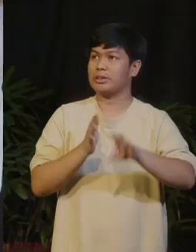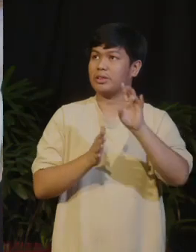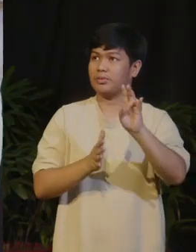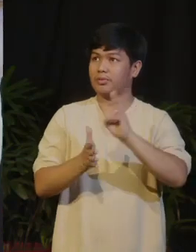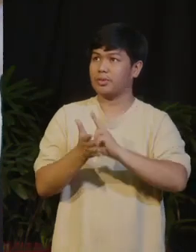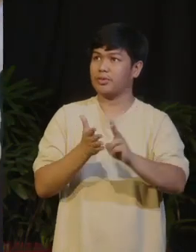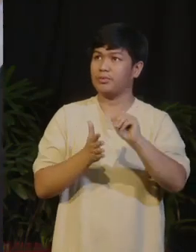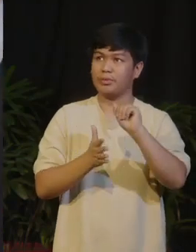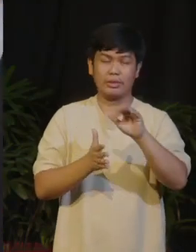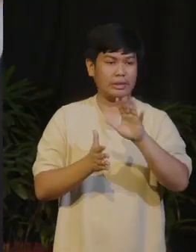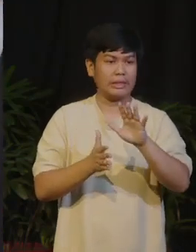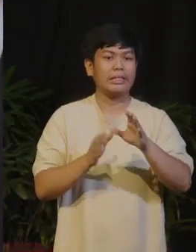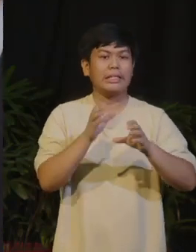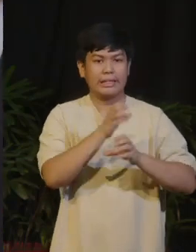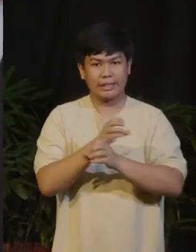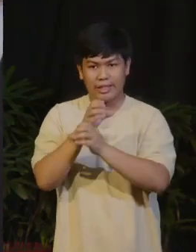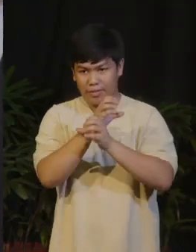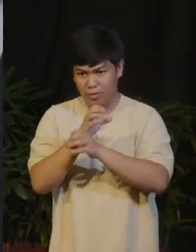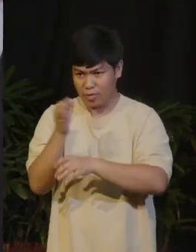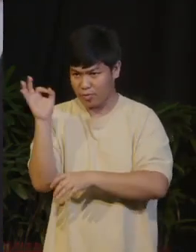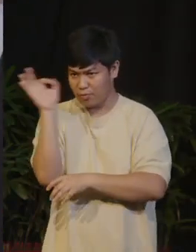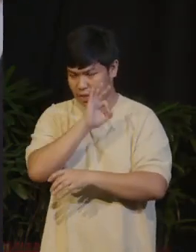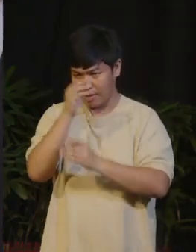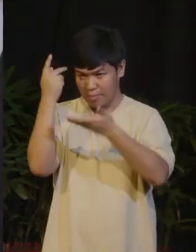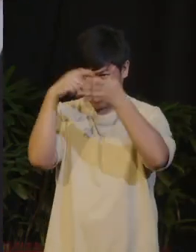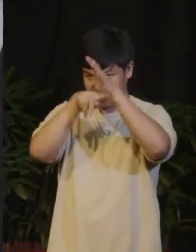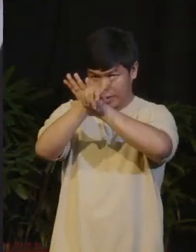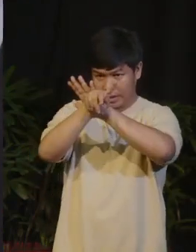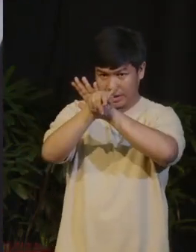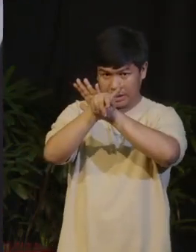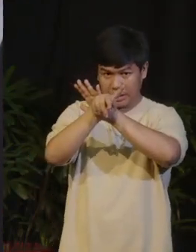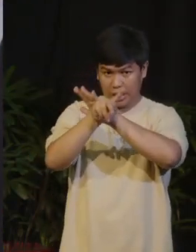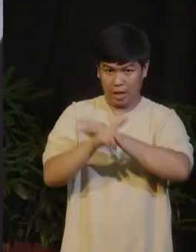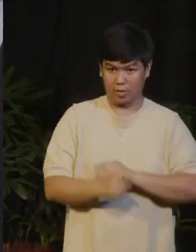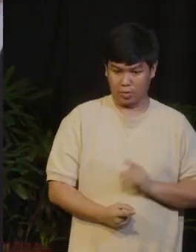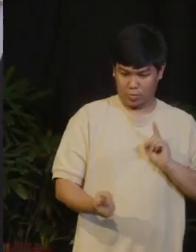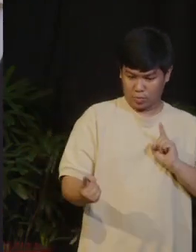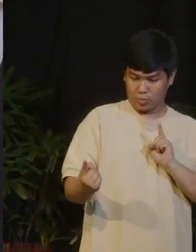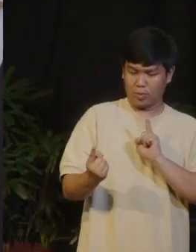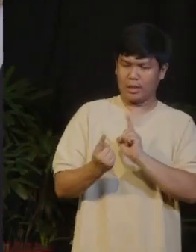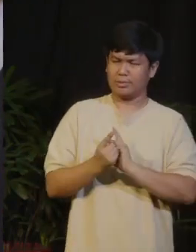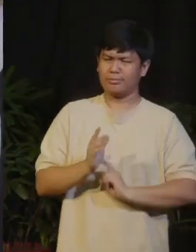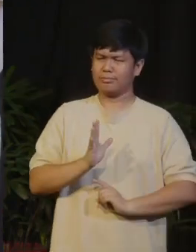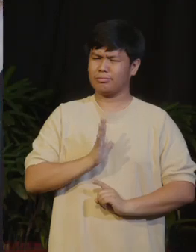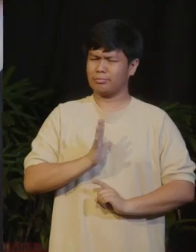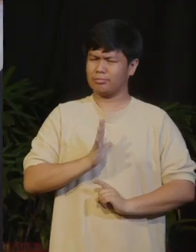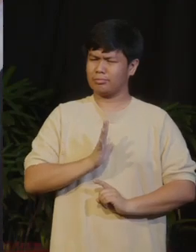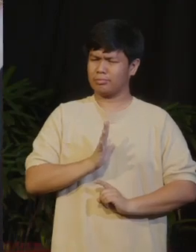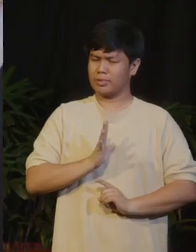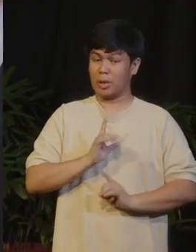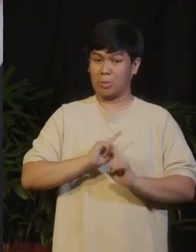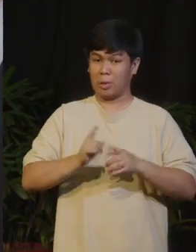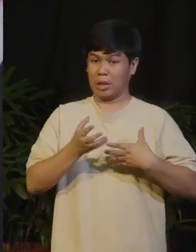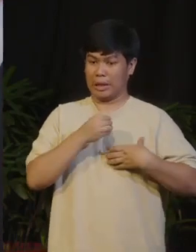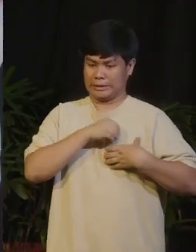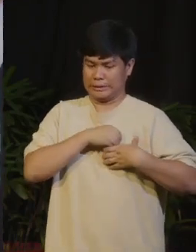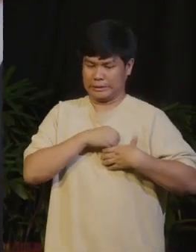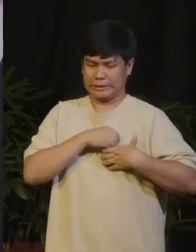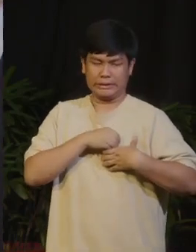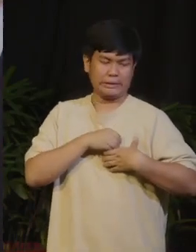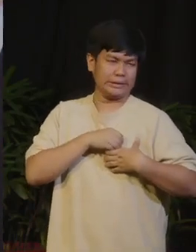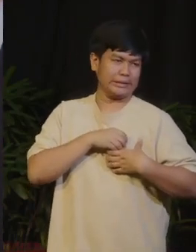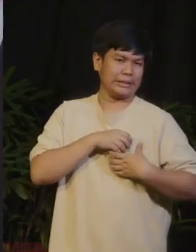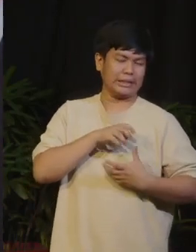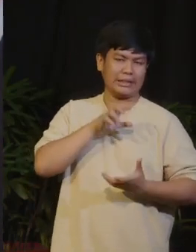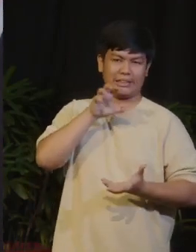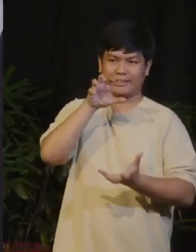sabi doon, beware of false prophets who come to you in sheep's clothing, but inwardly are ravenous wolves.